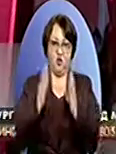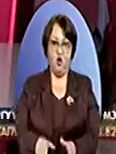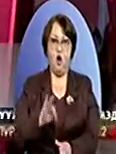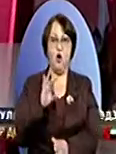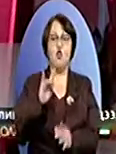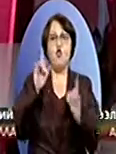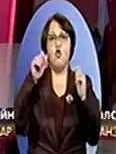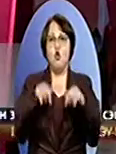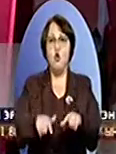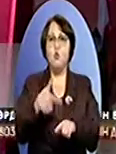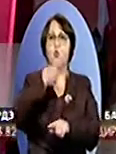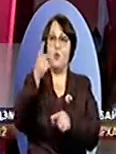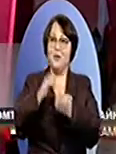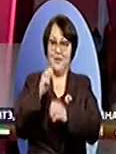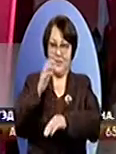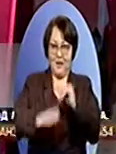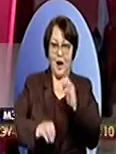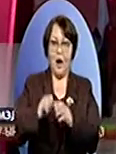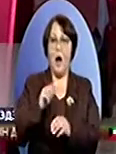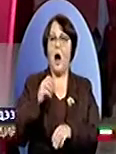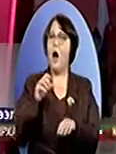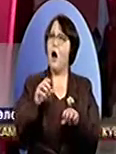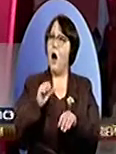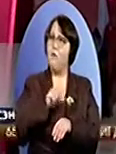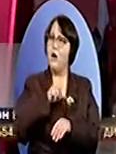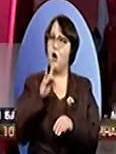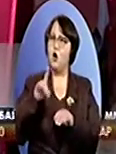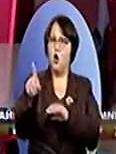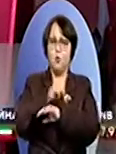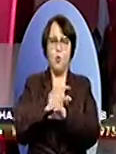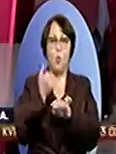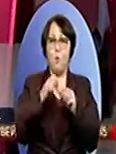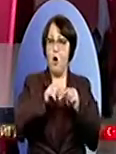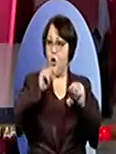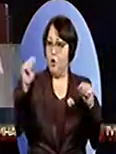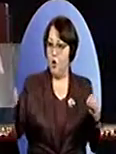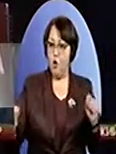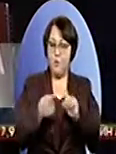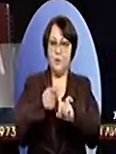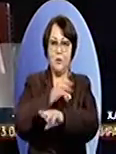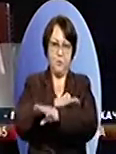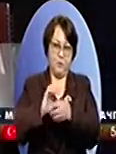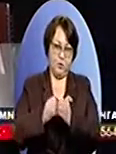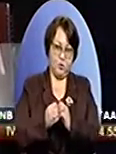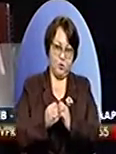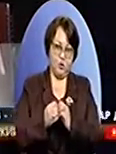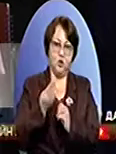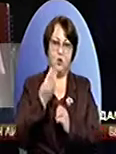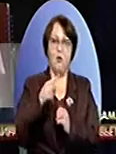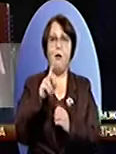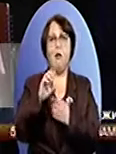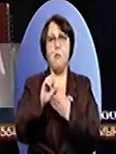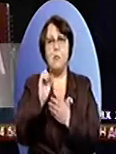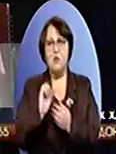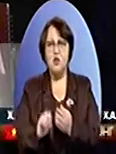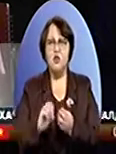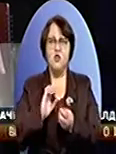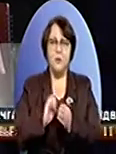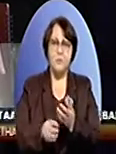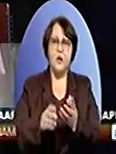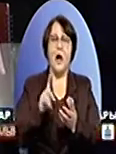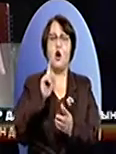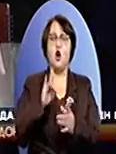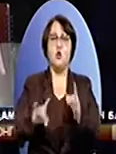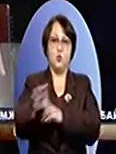хээр хотоос Улаанбаатар орох автоцамд засвар хийх, Богд сумыг шилэн кабель толбох, Хужирт суманд цэвэрлэх байгууламж барих, Харь хорин